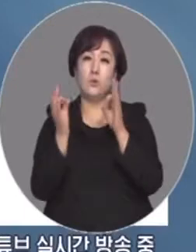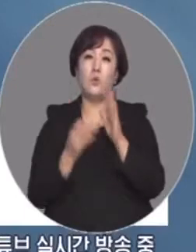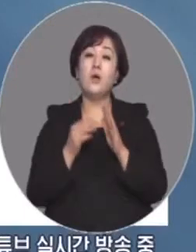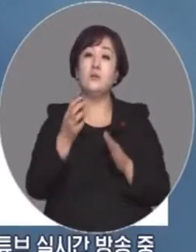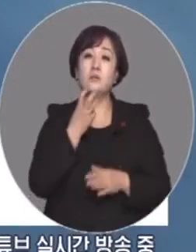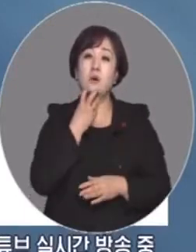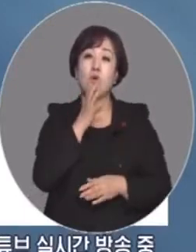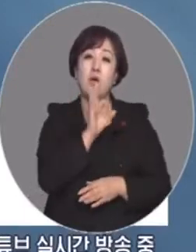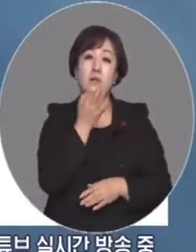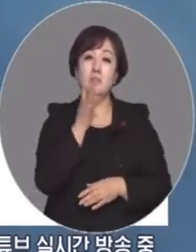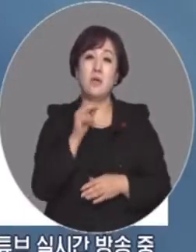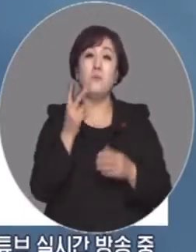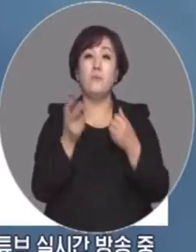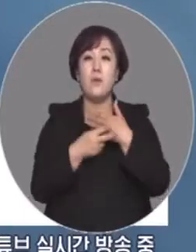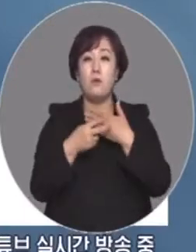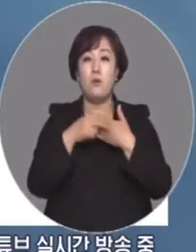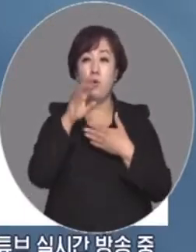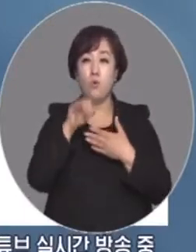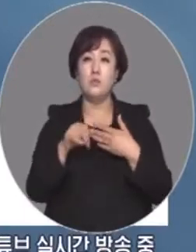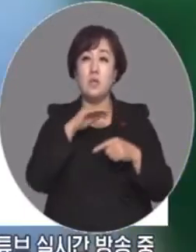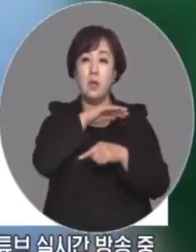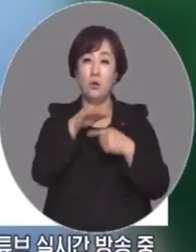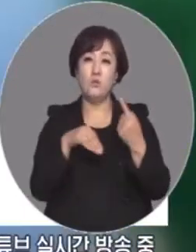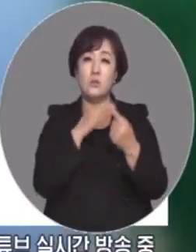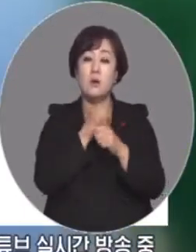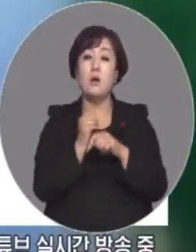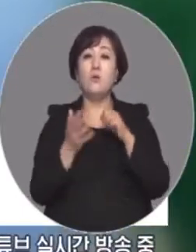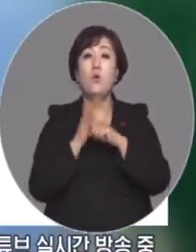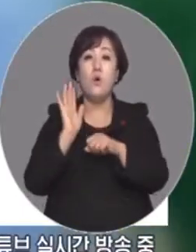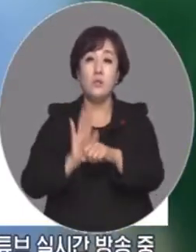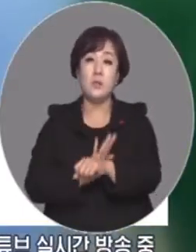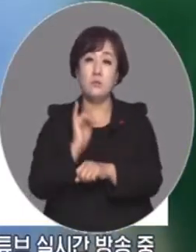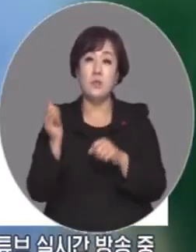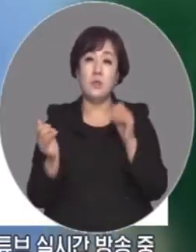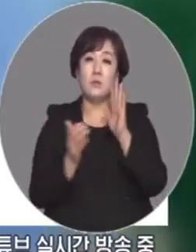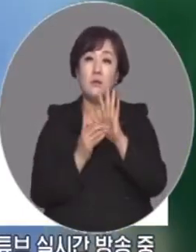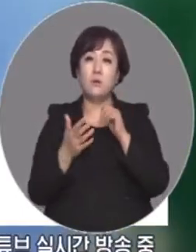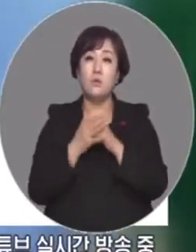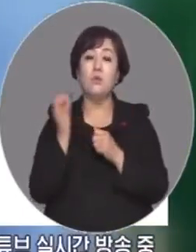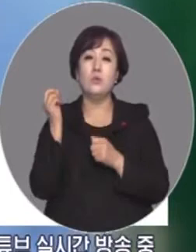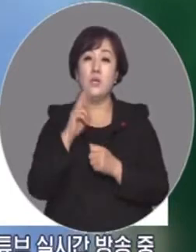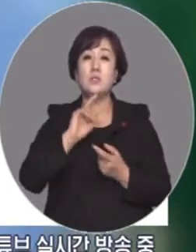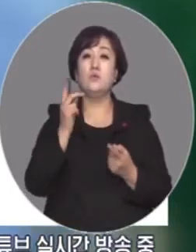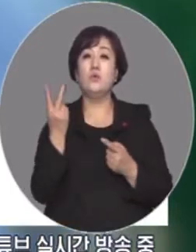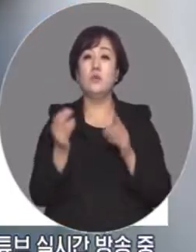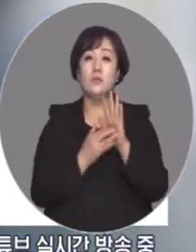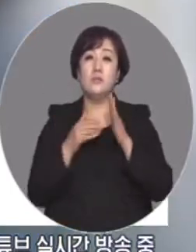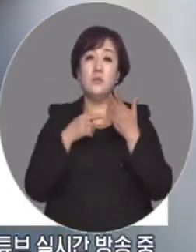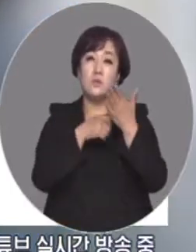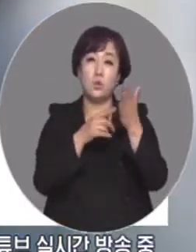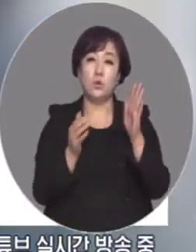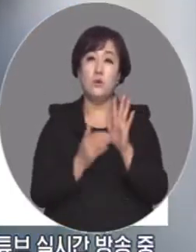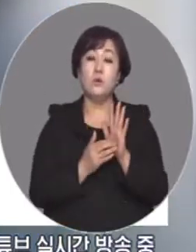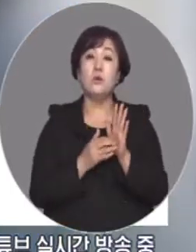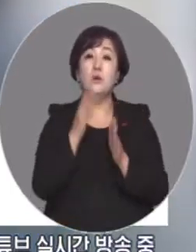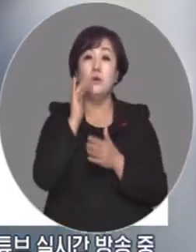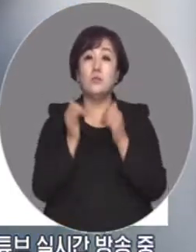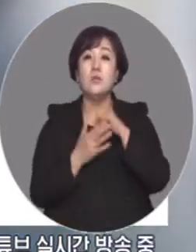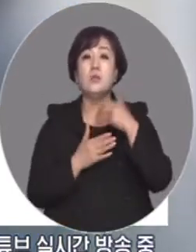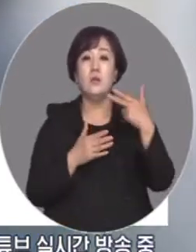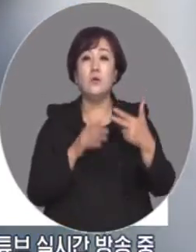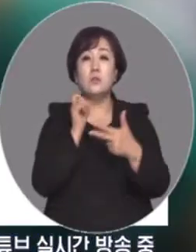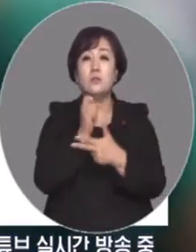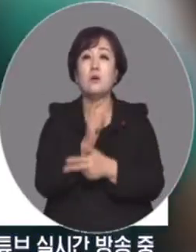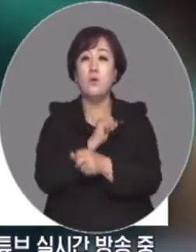아산병원에서 진행하고 있다며 편법 운영을 중단하고 정상화할 것을 촉구했습니다 울산은 7